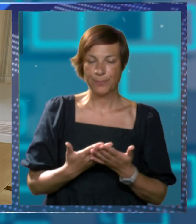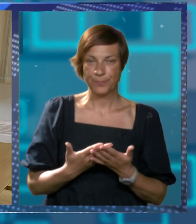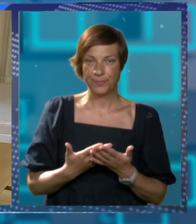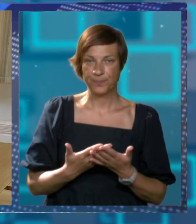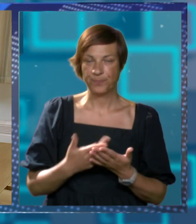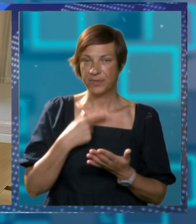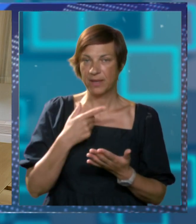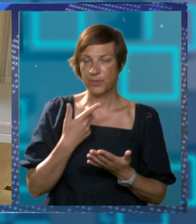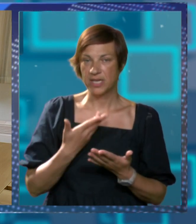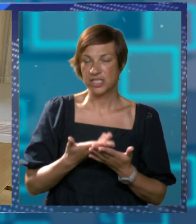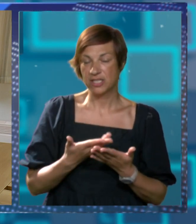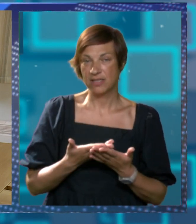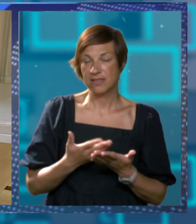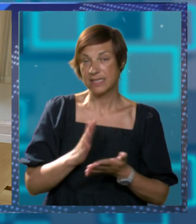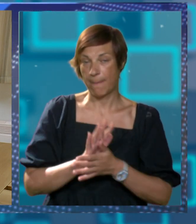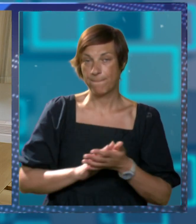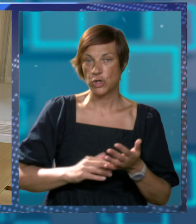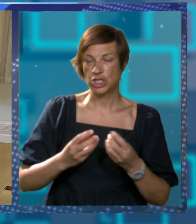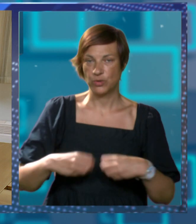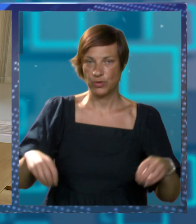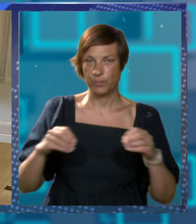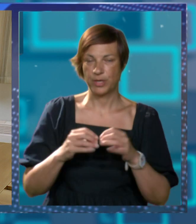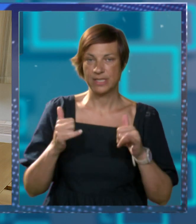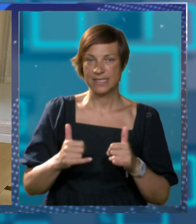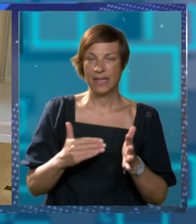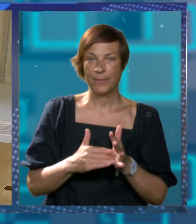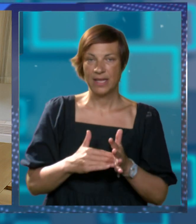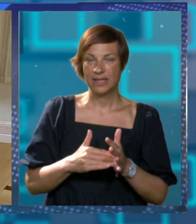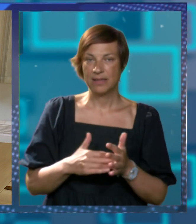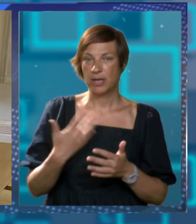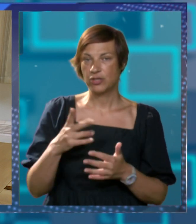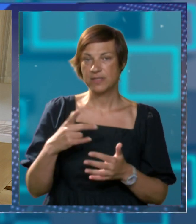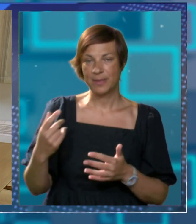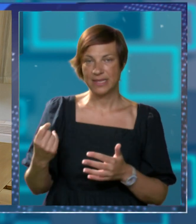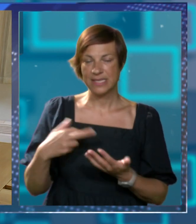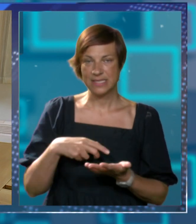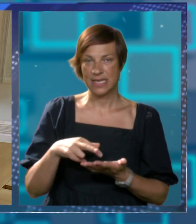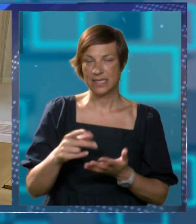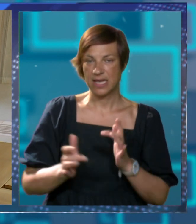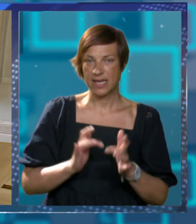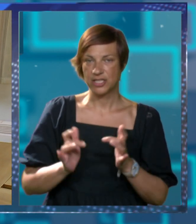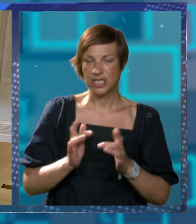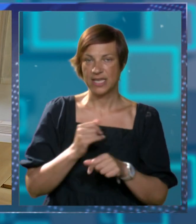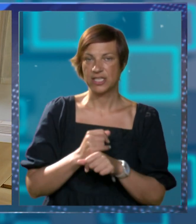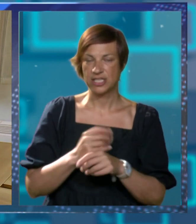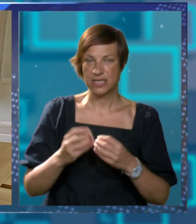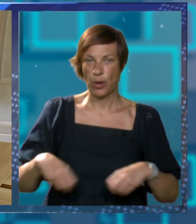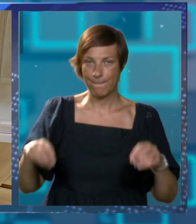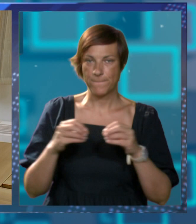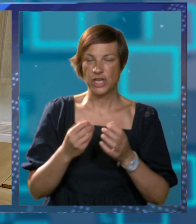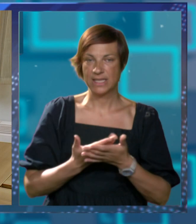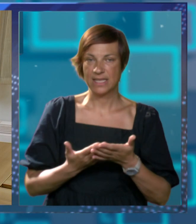to, ajmo reći, amenovali, tako da se krenulo u taj projekt. Sad bi trebao kroz 15 dana ići natječaj za izradu